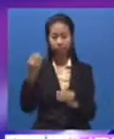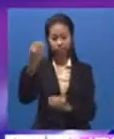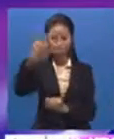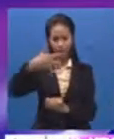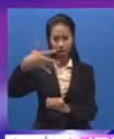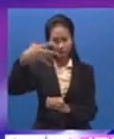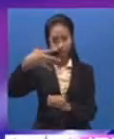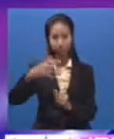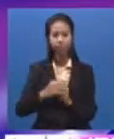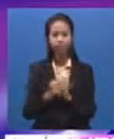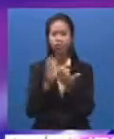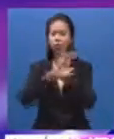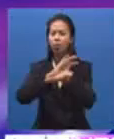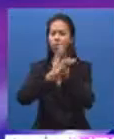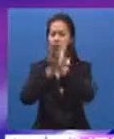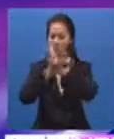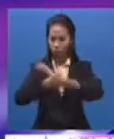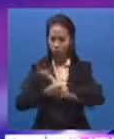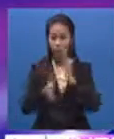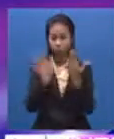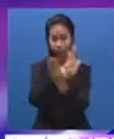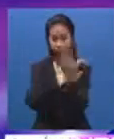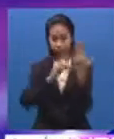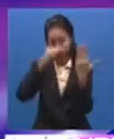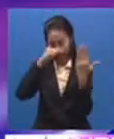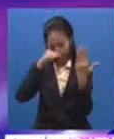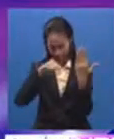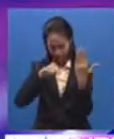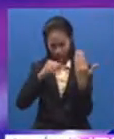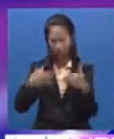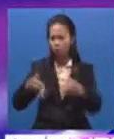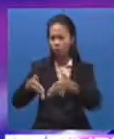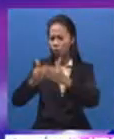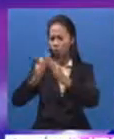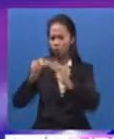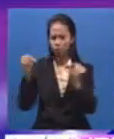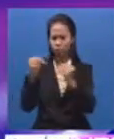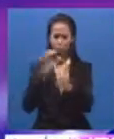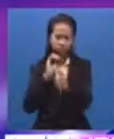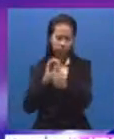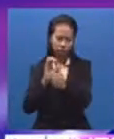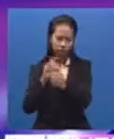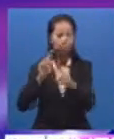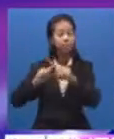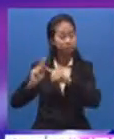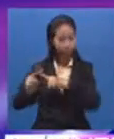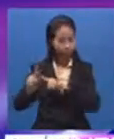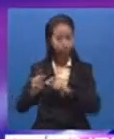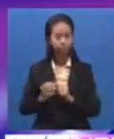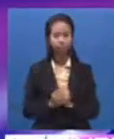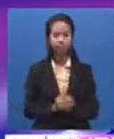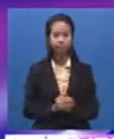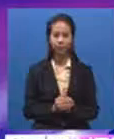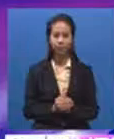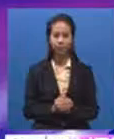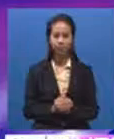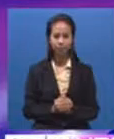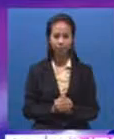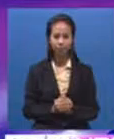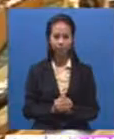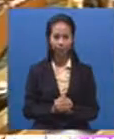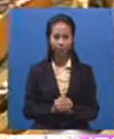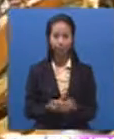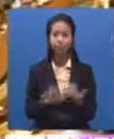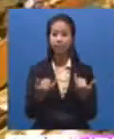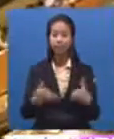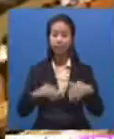ทางการปฏิรูปประเทศพร้อมเตรียมเปิดศูนย์รับฟังข้อเสนอแนะและรับฟังข้อคิดเห็นจากประชาชนที่รัฐสภา